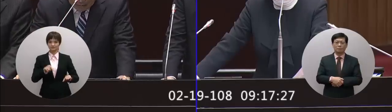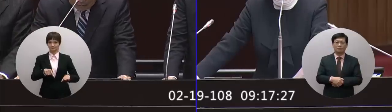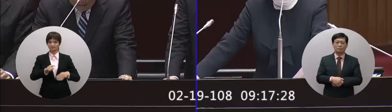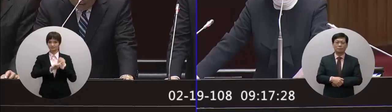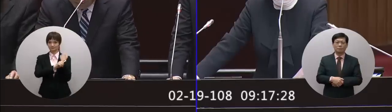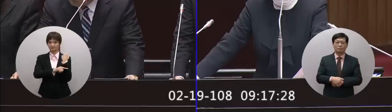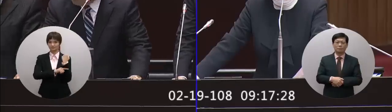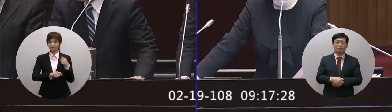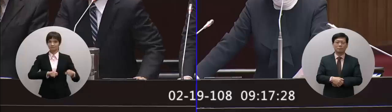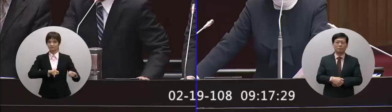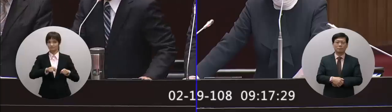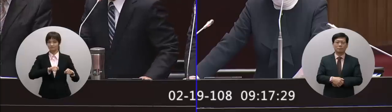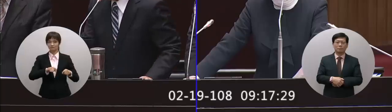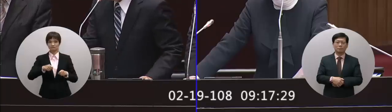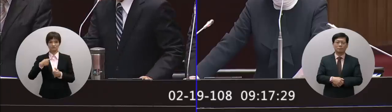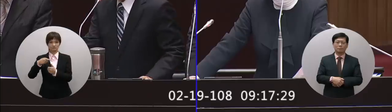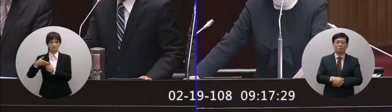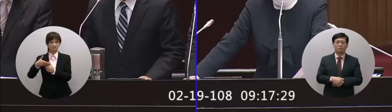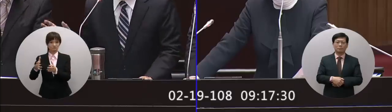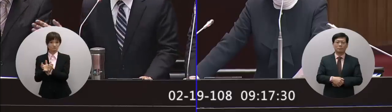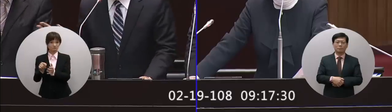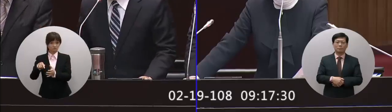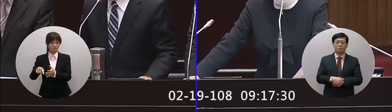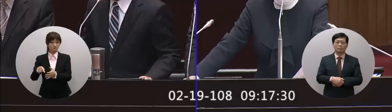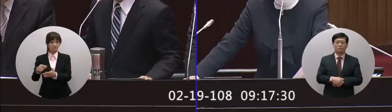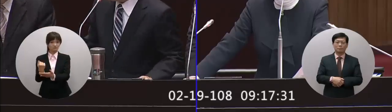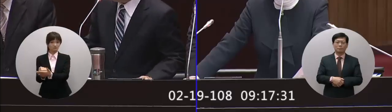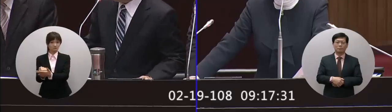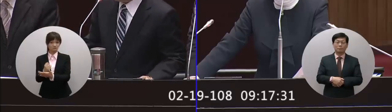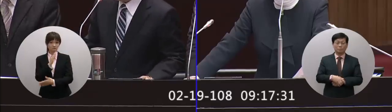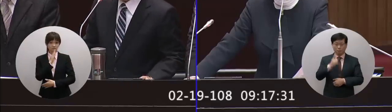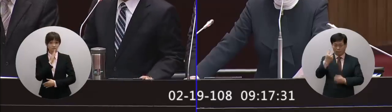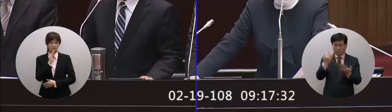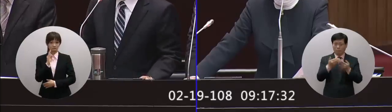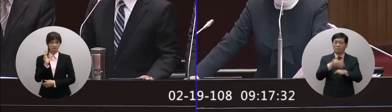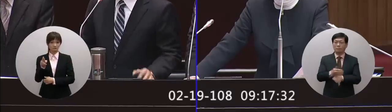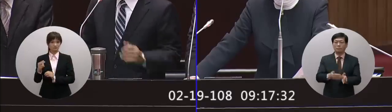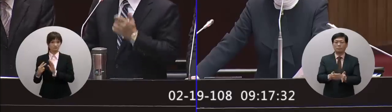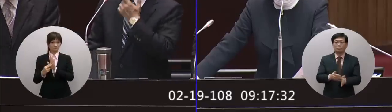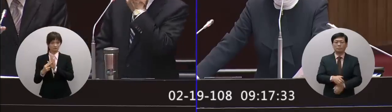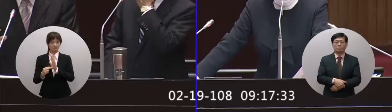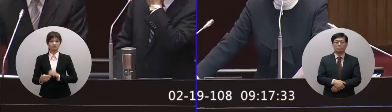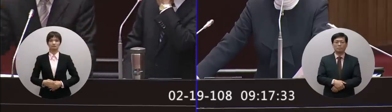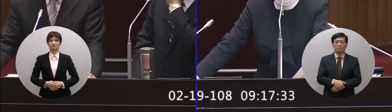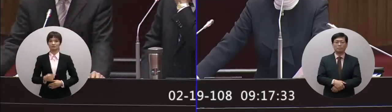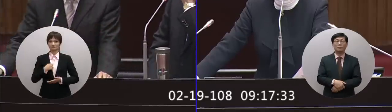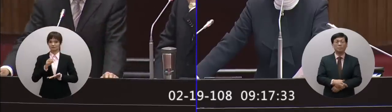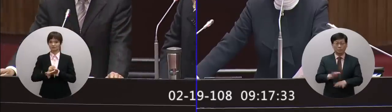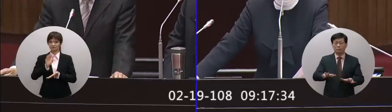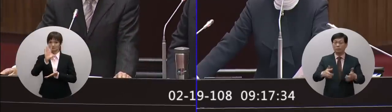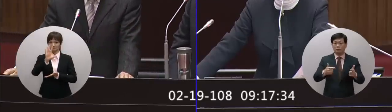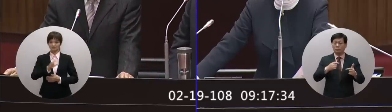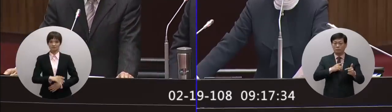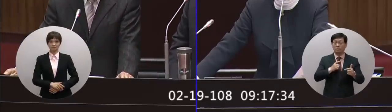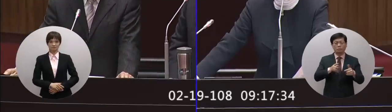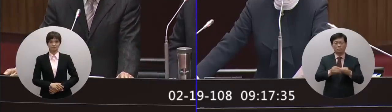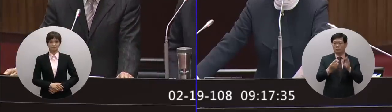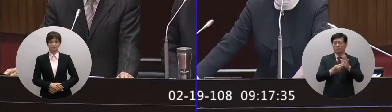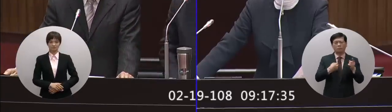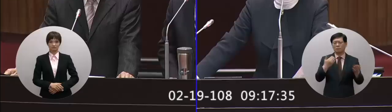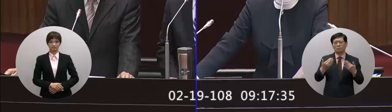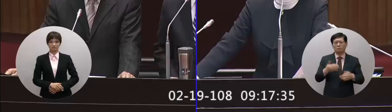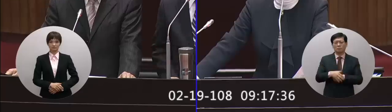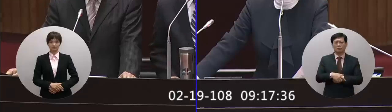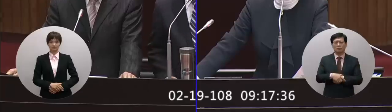法在教育部是吧？是不是部长先说明？ 已经一读了， 我先跟委员报告一下。 没有，我现在要跟你不要讲，我都清